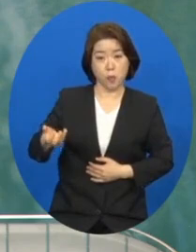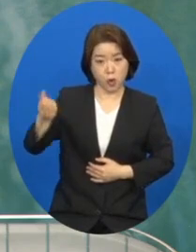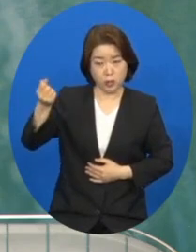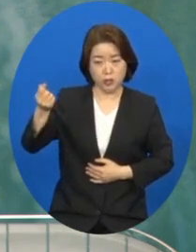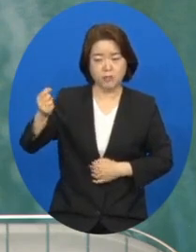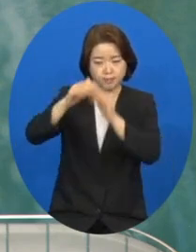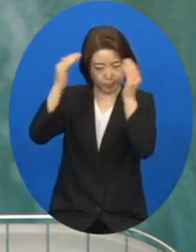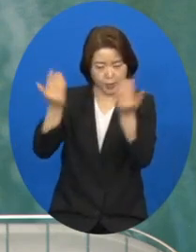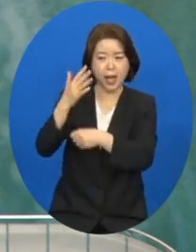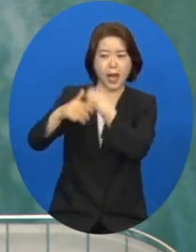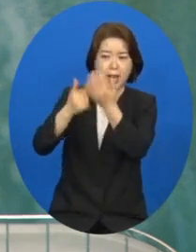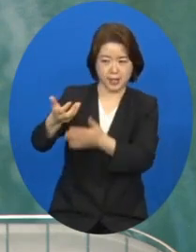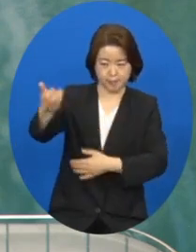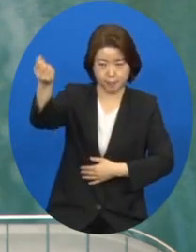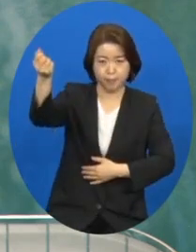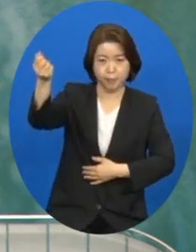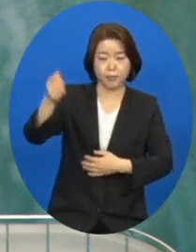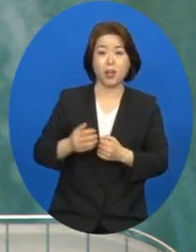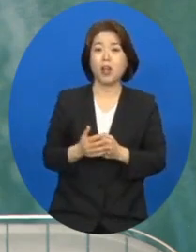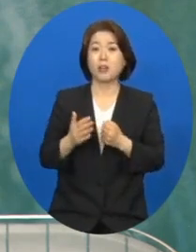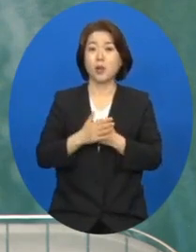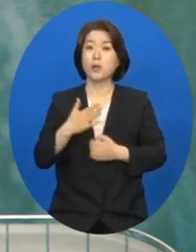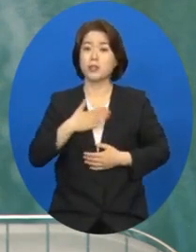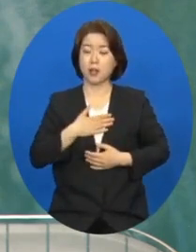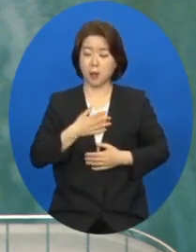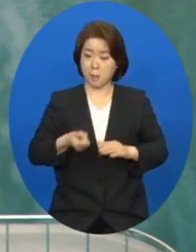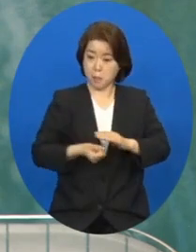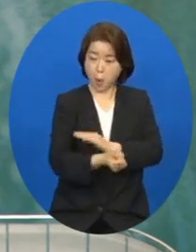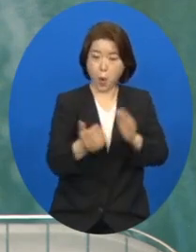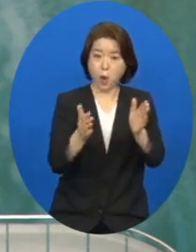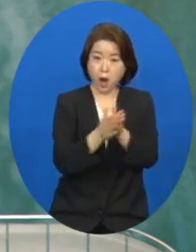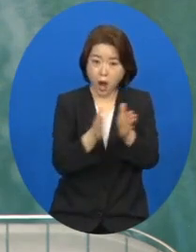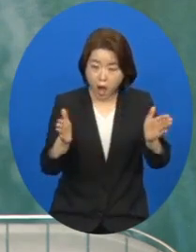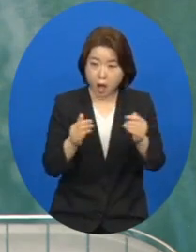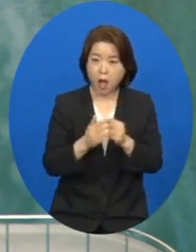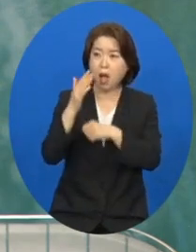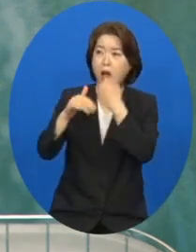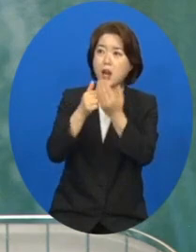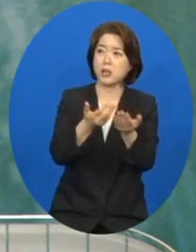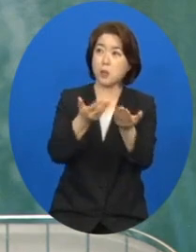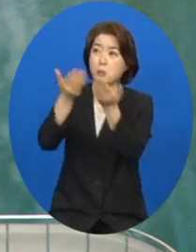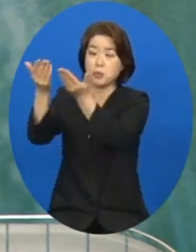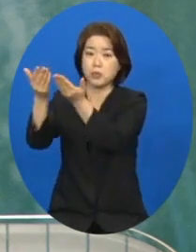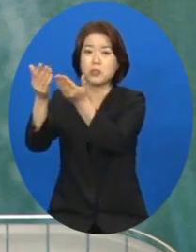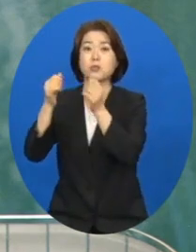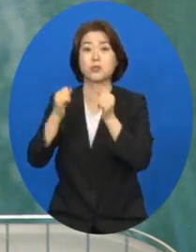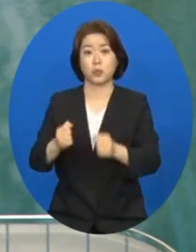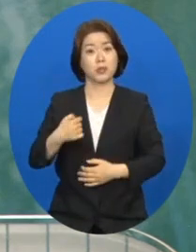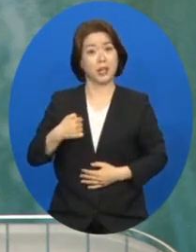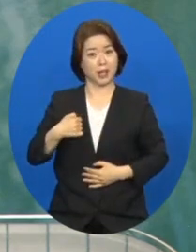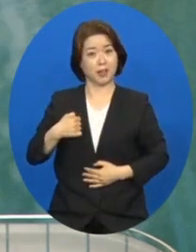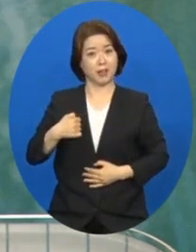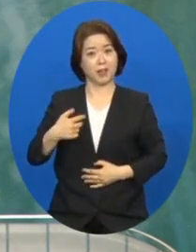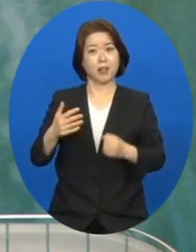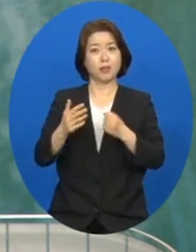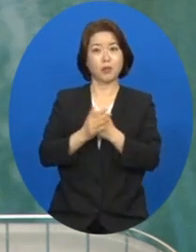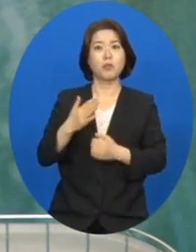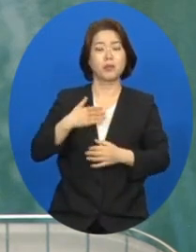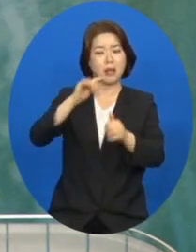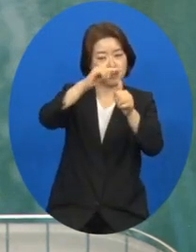하나님 것이다. 그래서 제가 태어나자마자 하나님께 바쳐진 존재입니다. 그래서 목사가 된